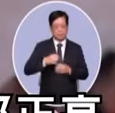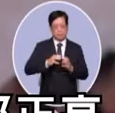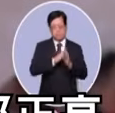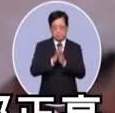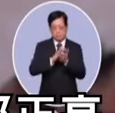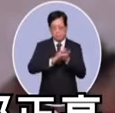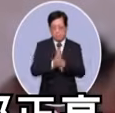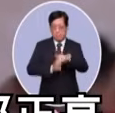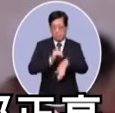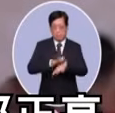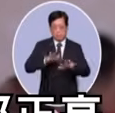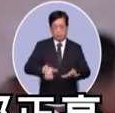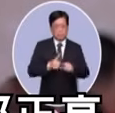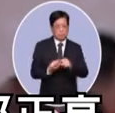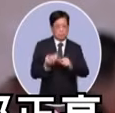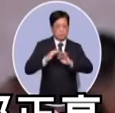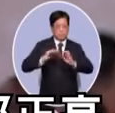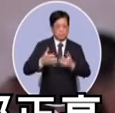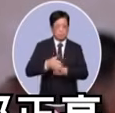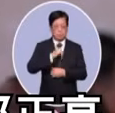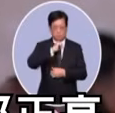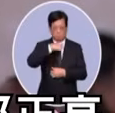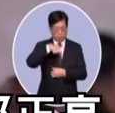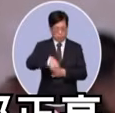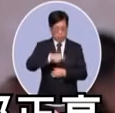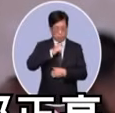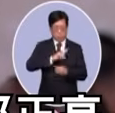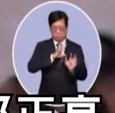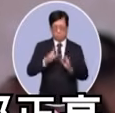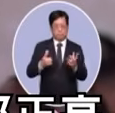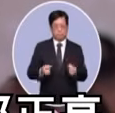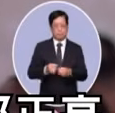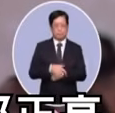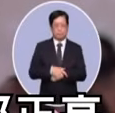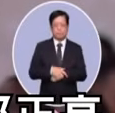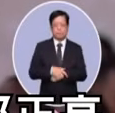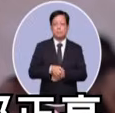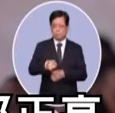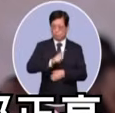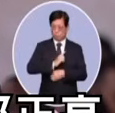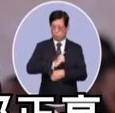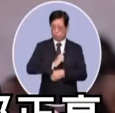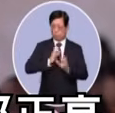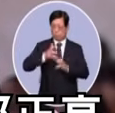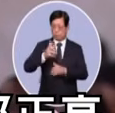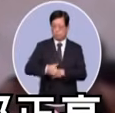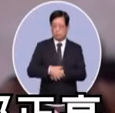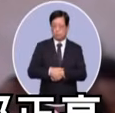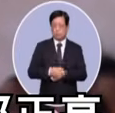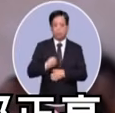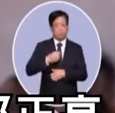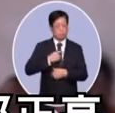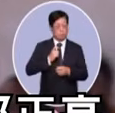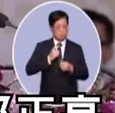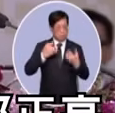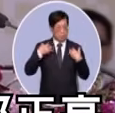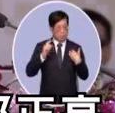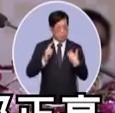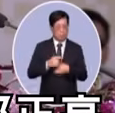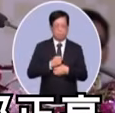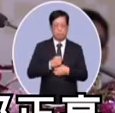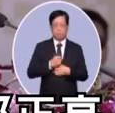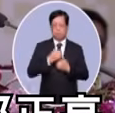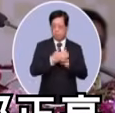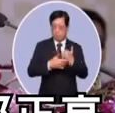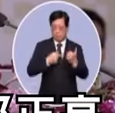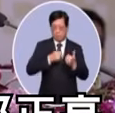的国会跟你的关系嘛，你从来没有拜访过立法院长，从来没有拜访过党主席，有哪一个民